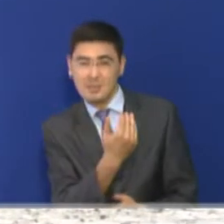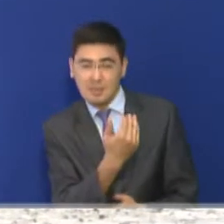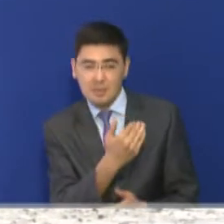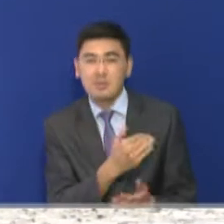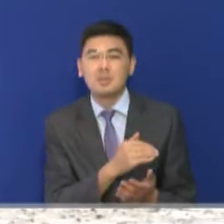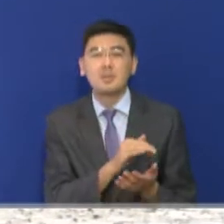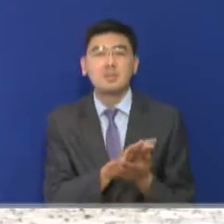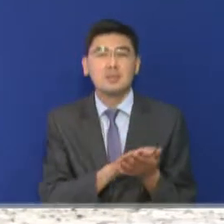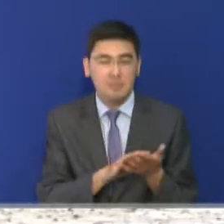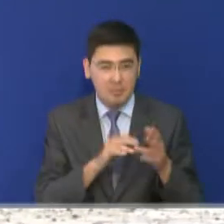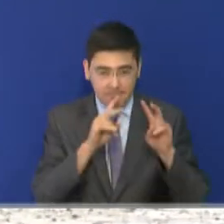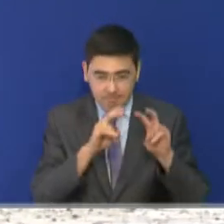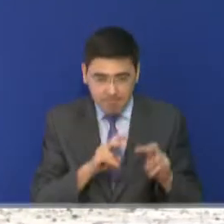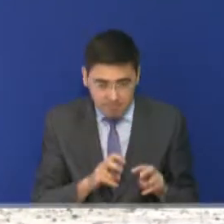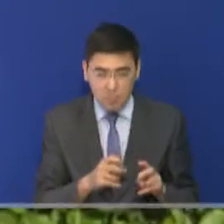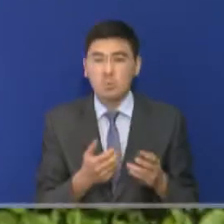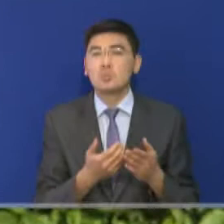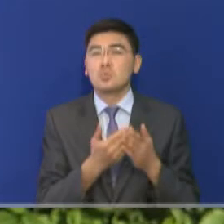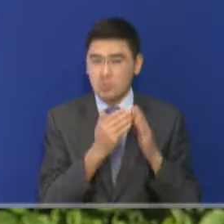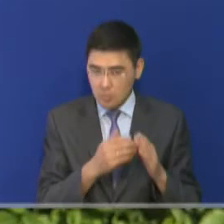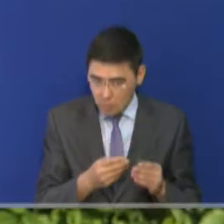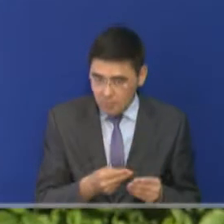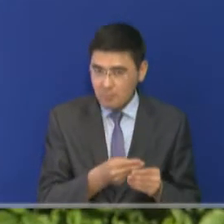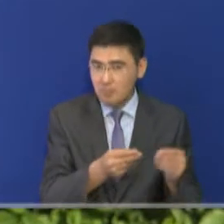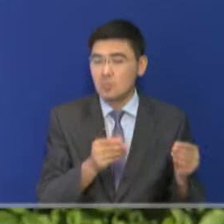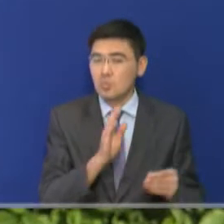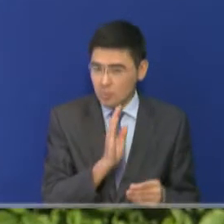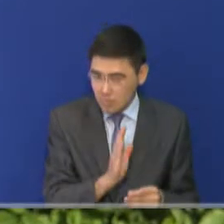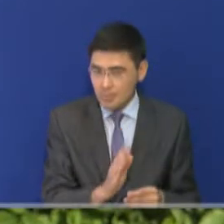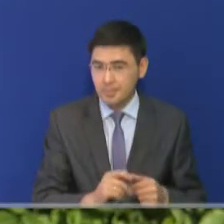ережеге сәйкес болған жағдайда ғана тағайындалады.